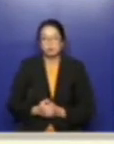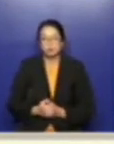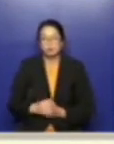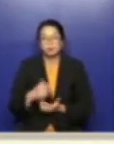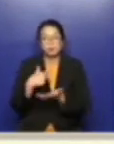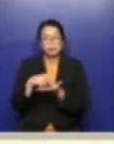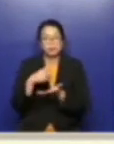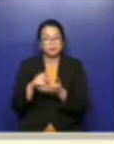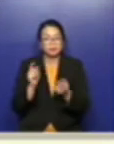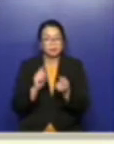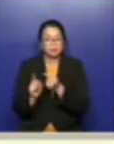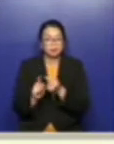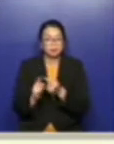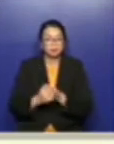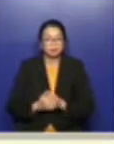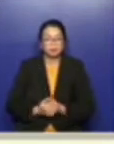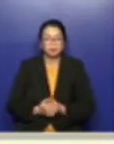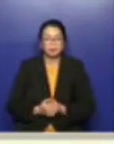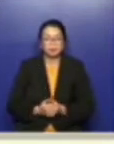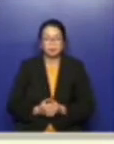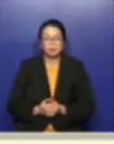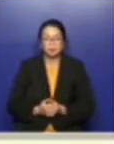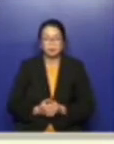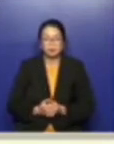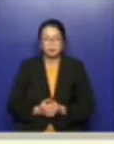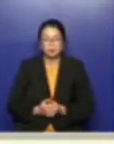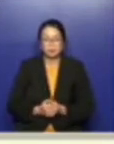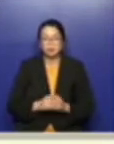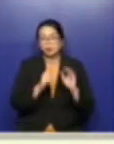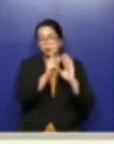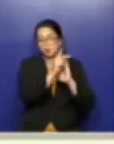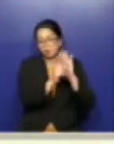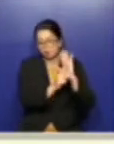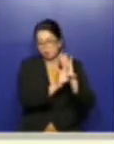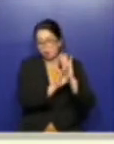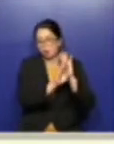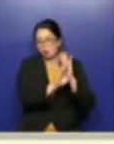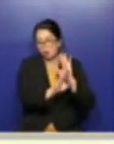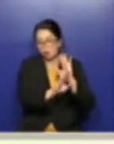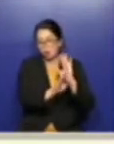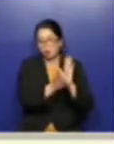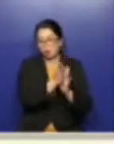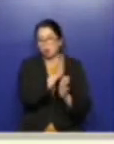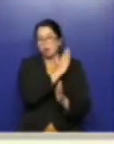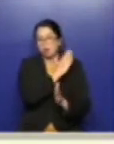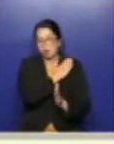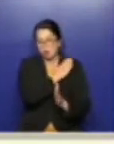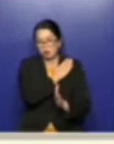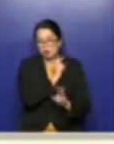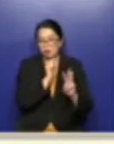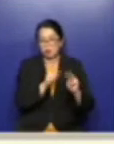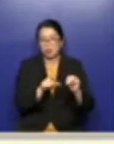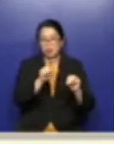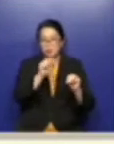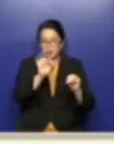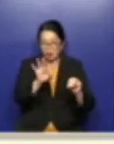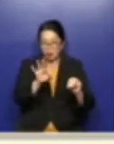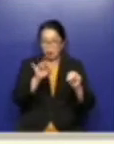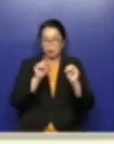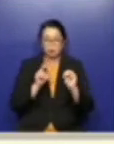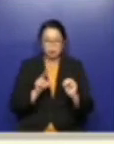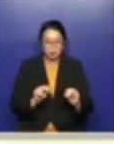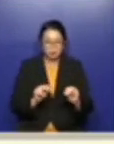ครับว่าคือนี่คือกฎหมายของพระราชบัญญัติสงฆ์มาตรา29และมาตรา